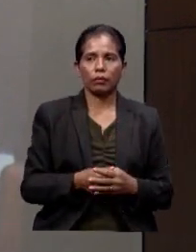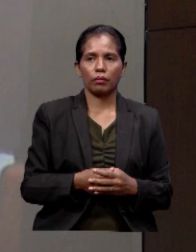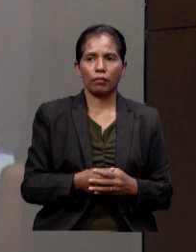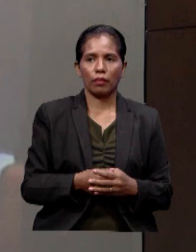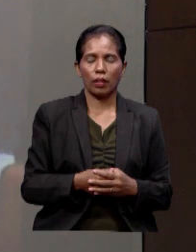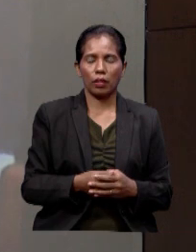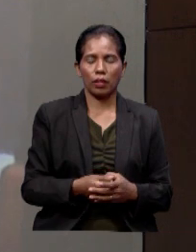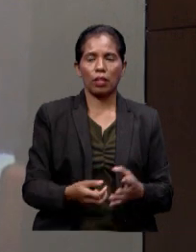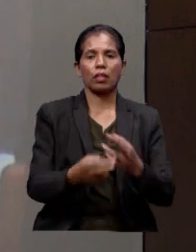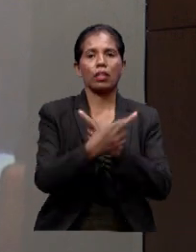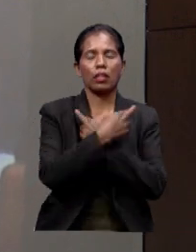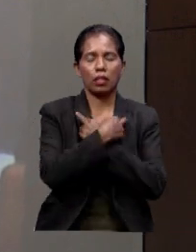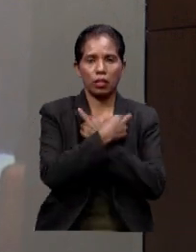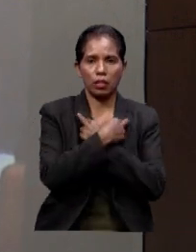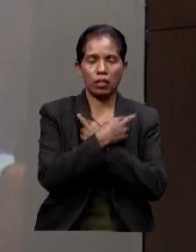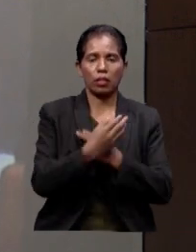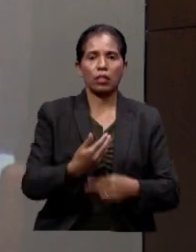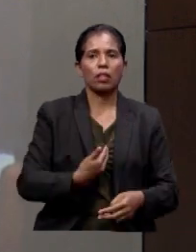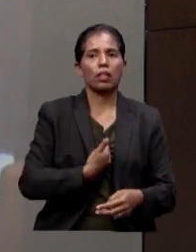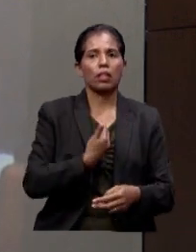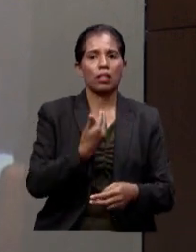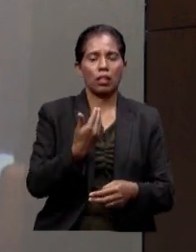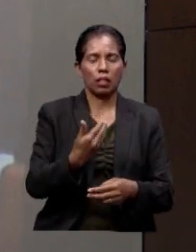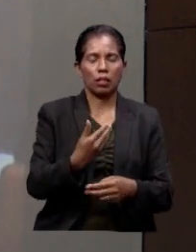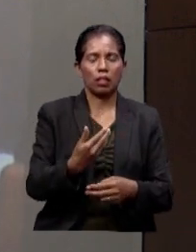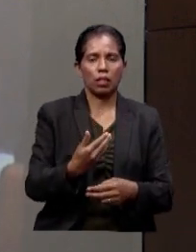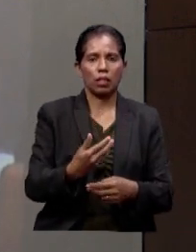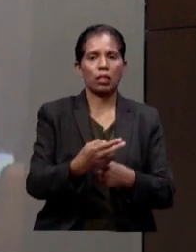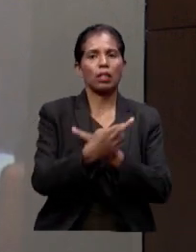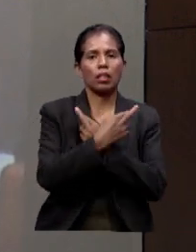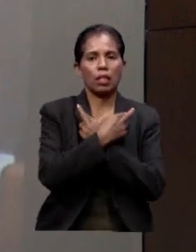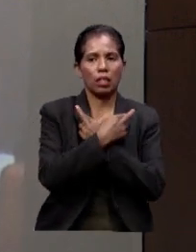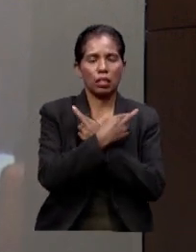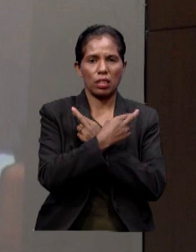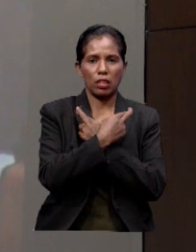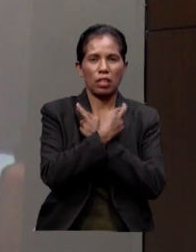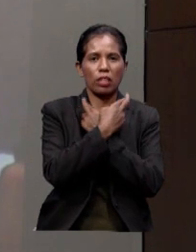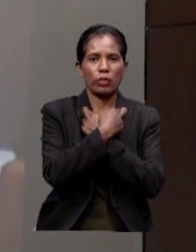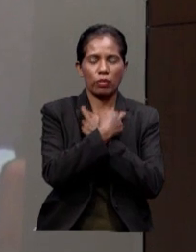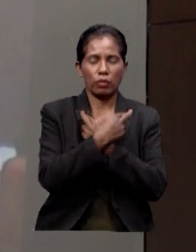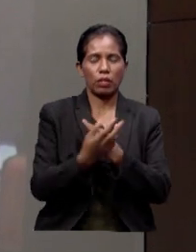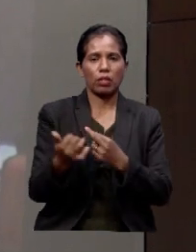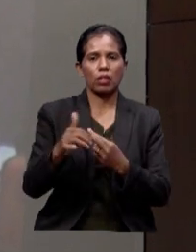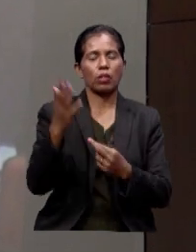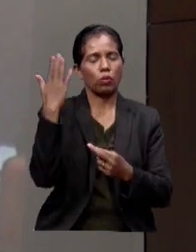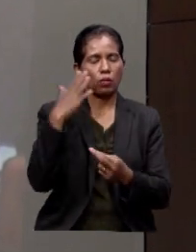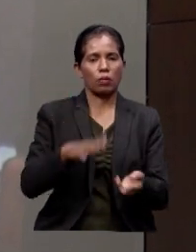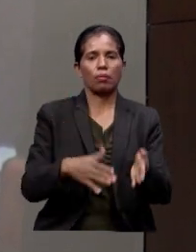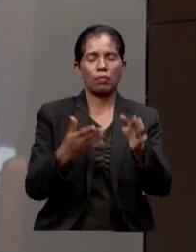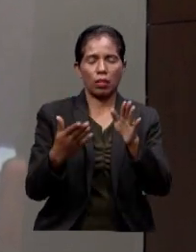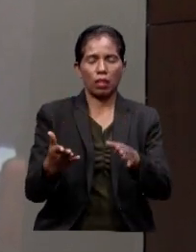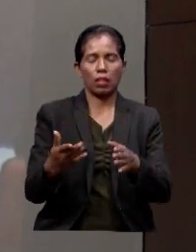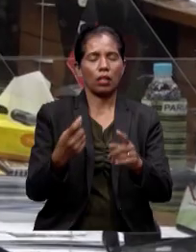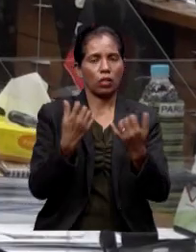restus mortais ba itani ulum bo cernebe magulu i 76 77 78 mate ya ilaran mos to agora ne si